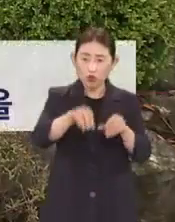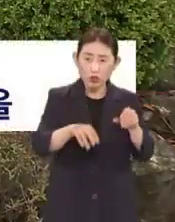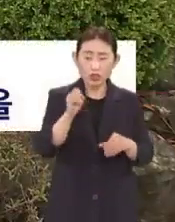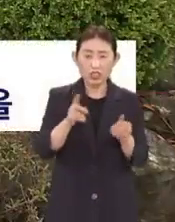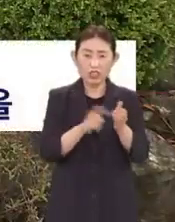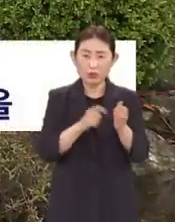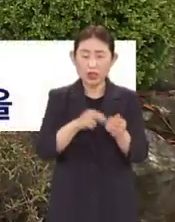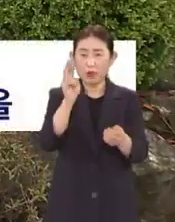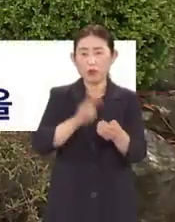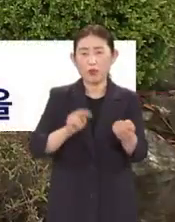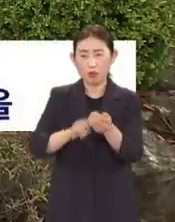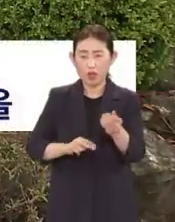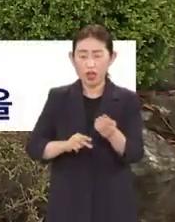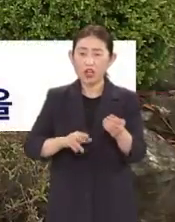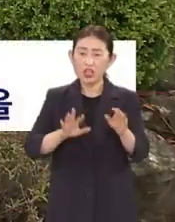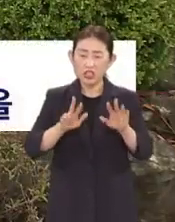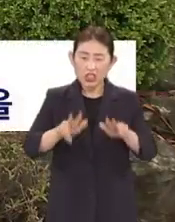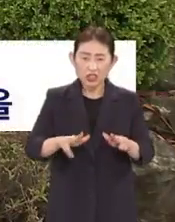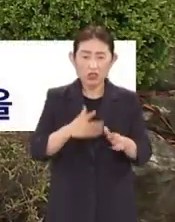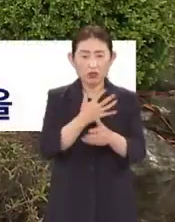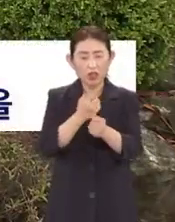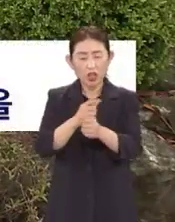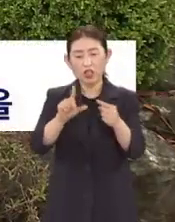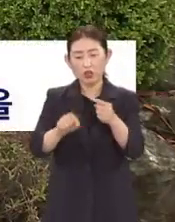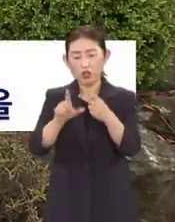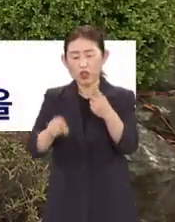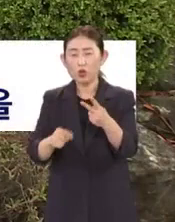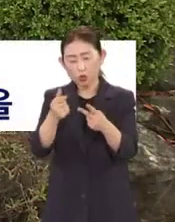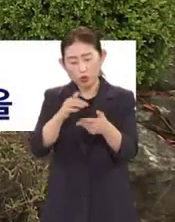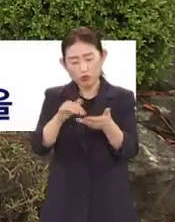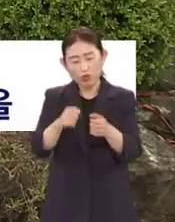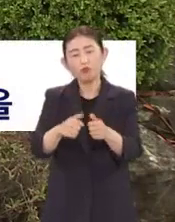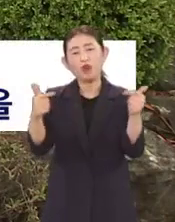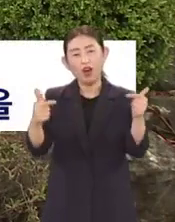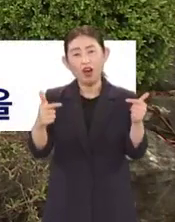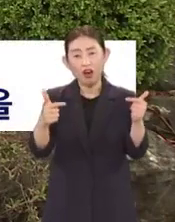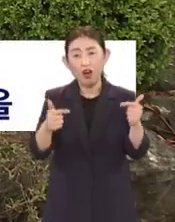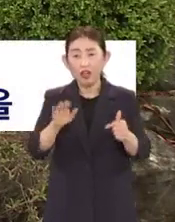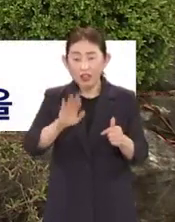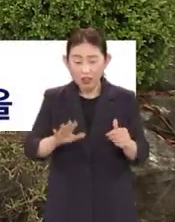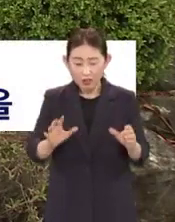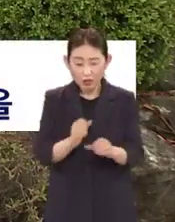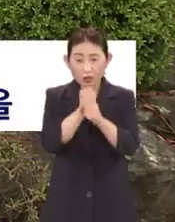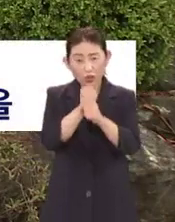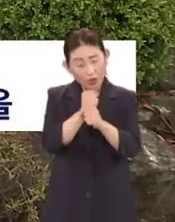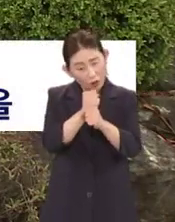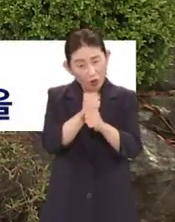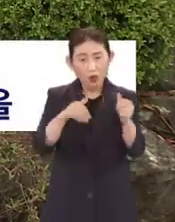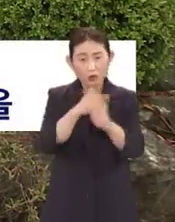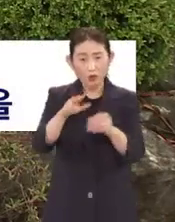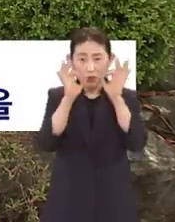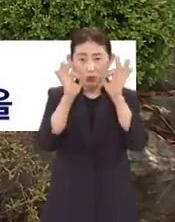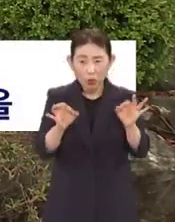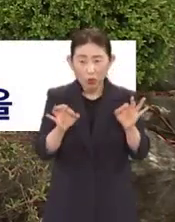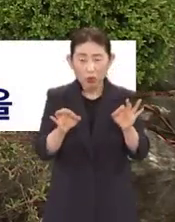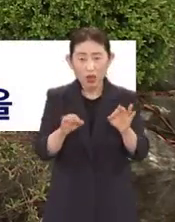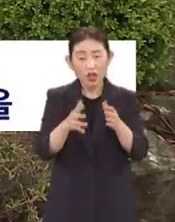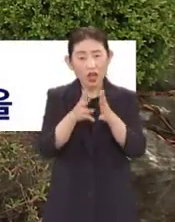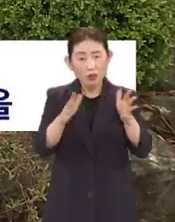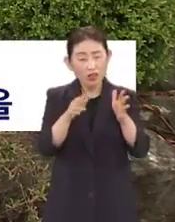급매라든지 이런 위주로 거래량이 이제 1월 2월에 좀 증가한 것을 볼 수가 있었어요 그런데 전체적인 부동산 시장이 어떤